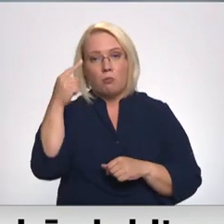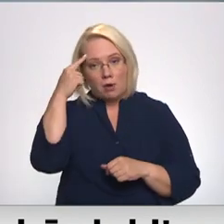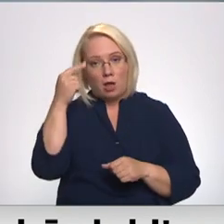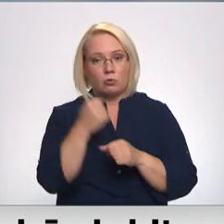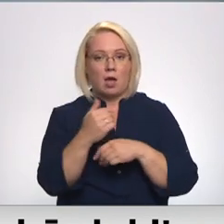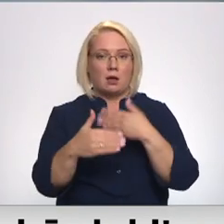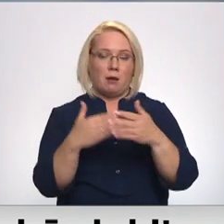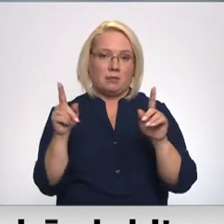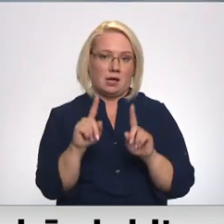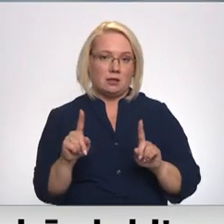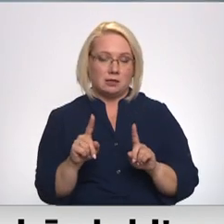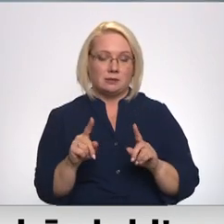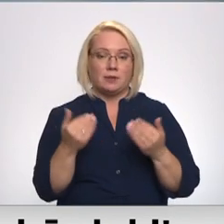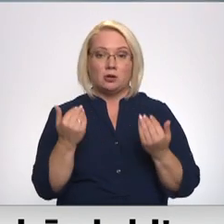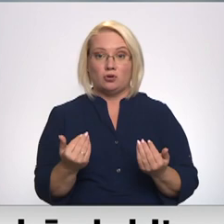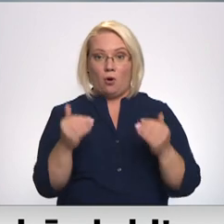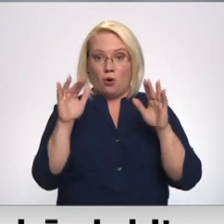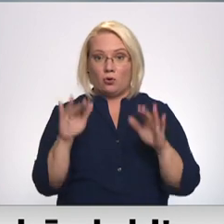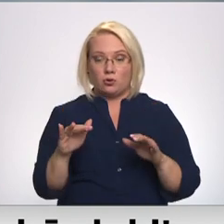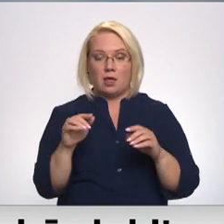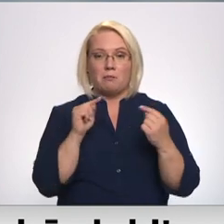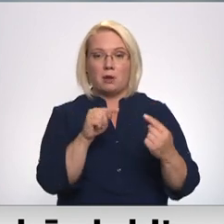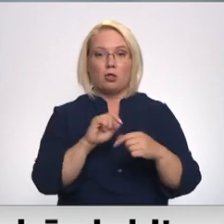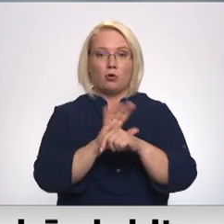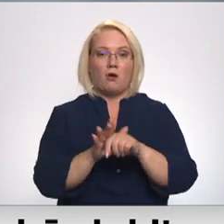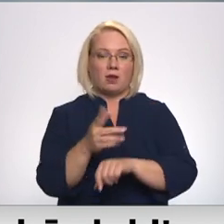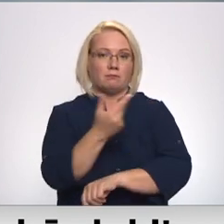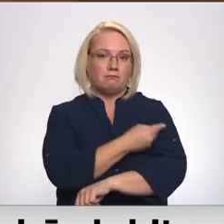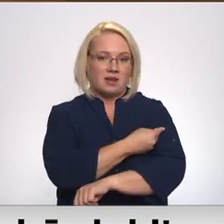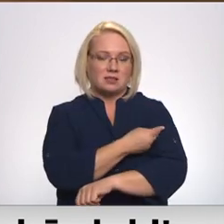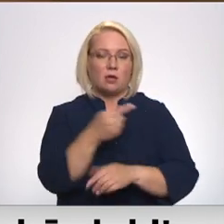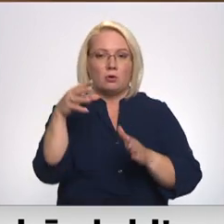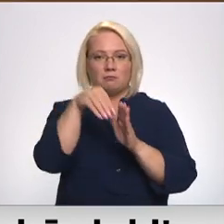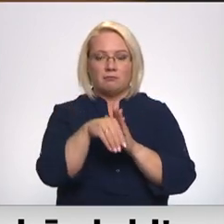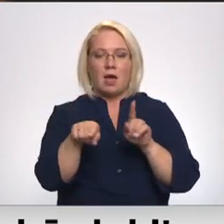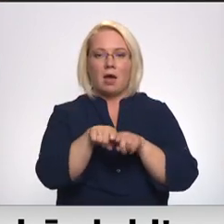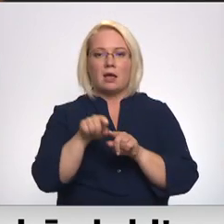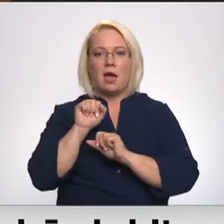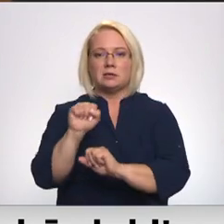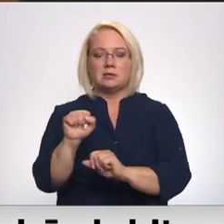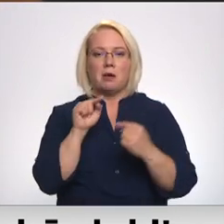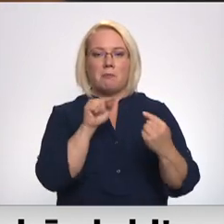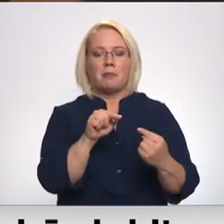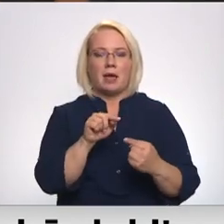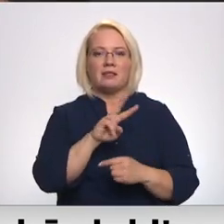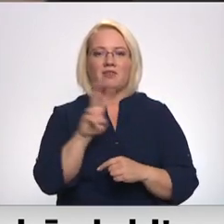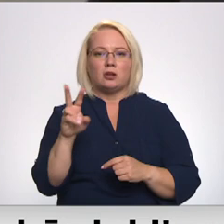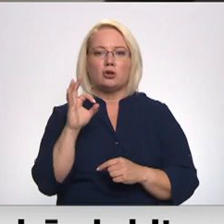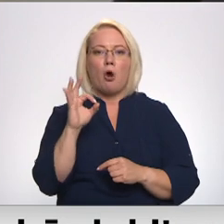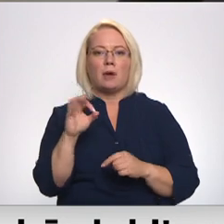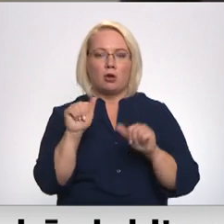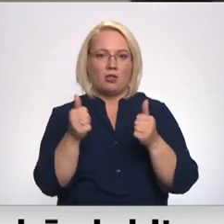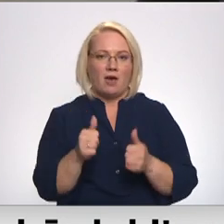lietas. Šorudien pret Covid var vakcinēties ar vakcīnu, kurā ietverta aizsardzība arī pret vīrusu Omikron